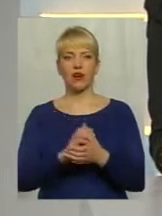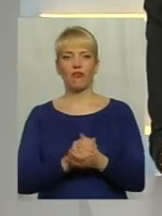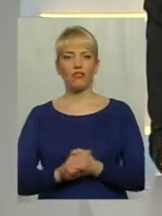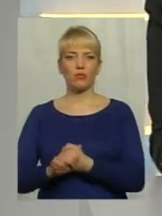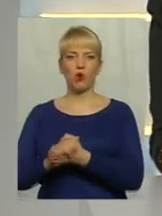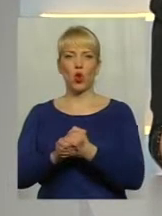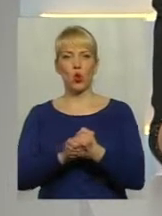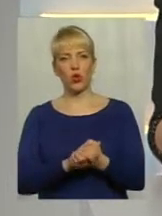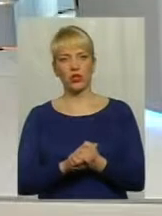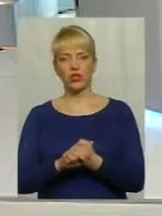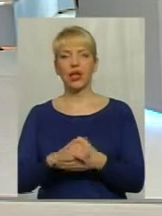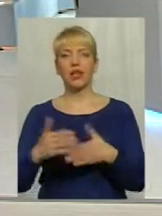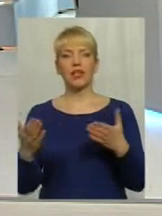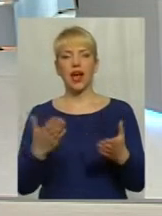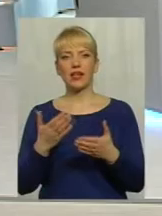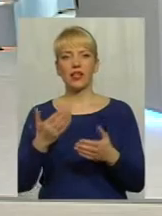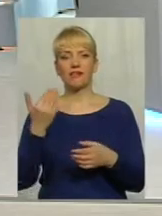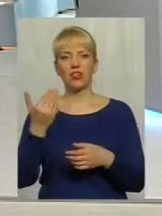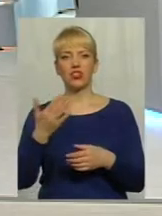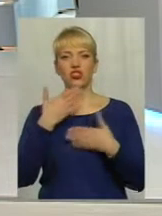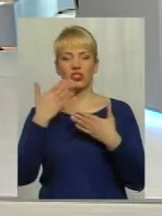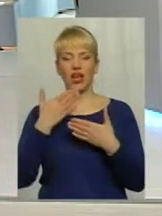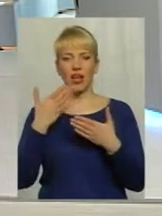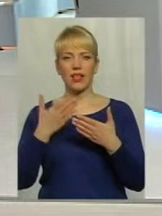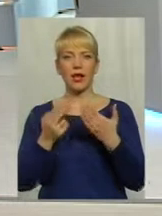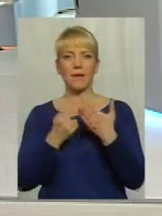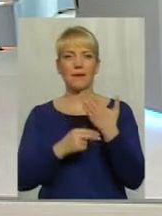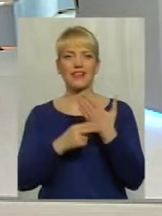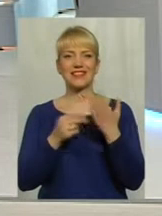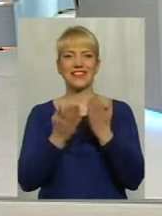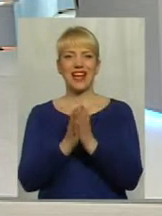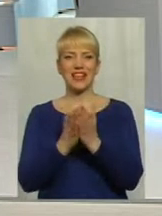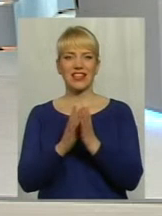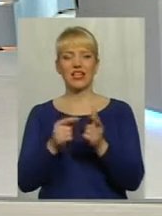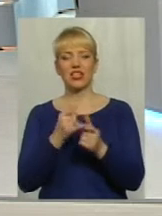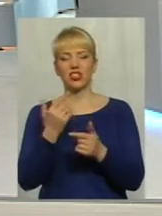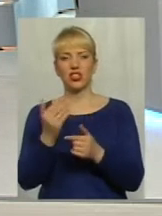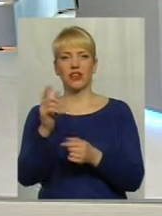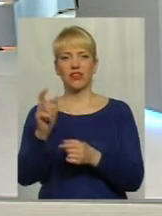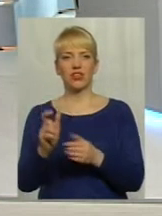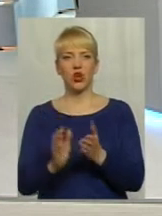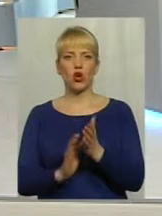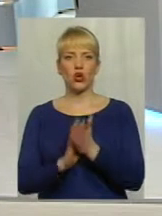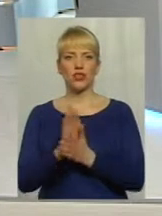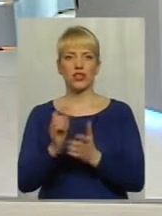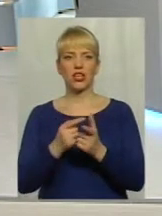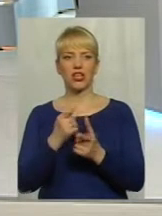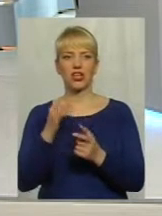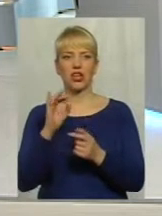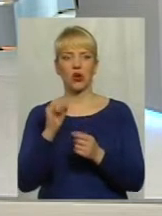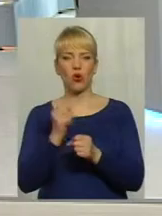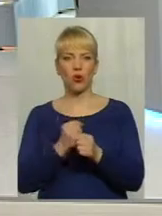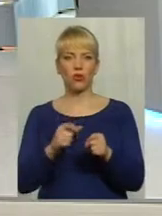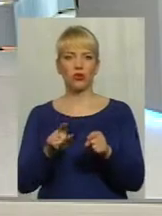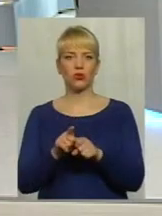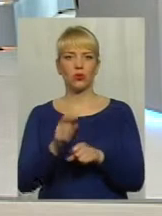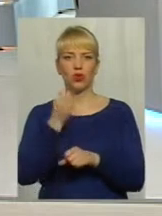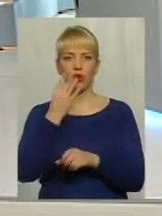в якій він читає писання, чи він росте, чи він ось робить ту добру справу, щоб